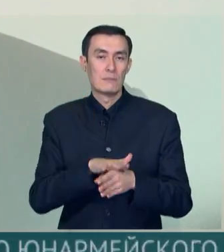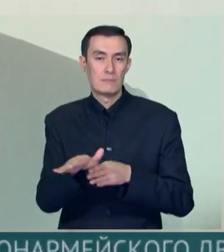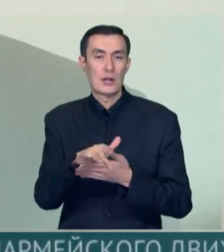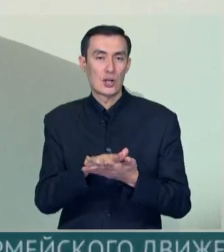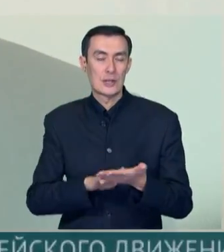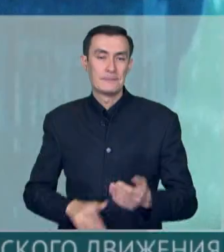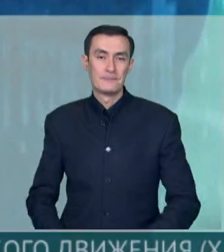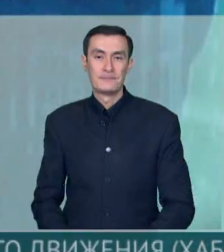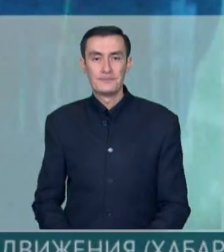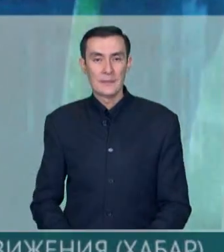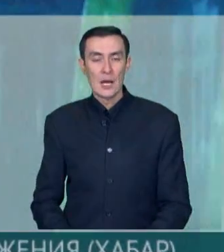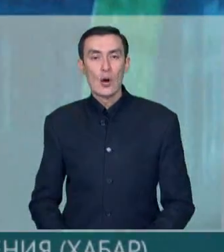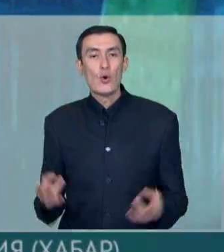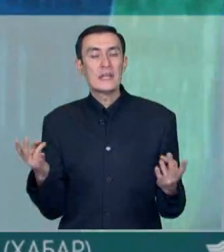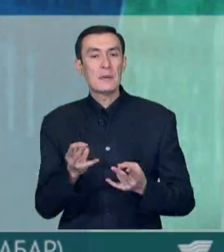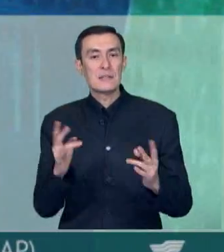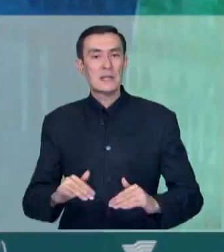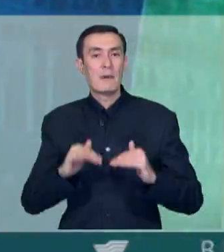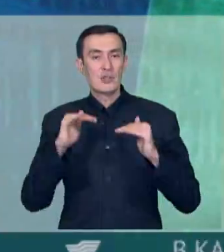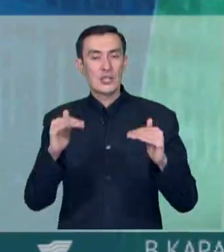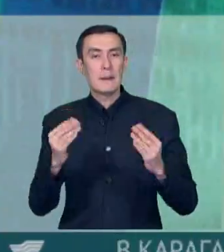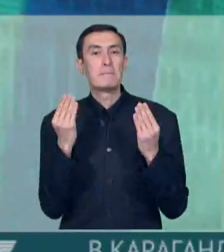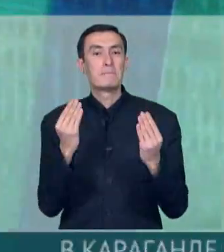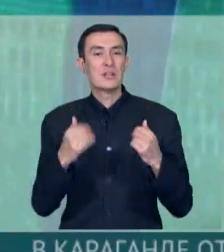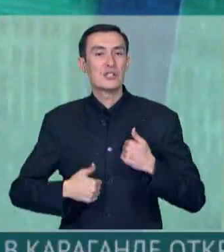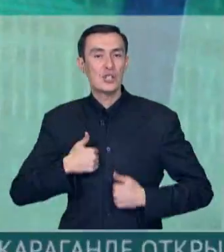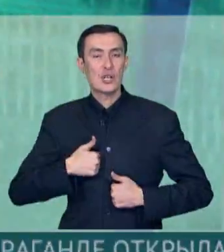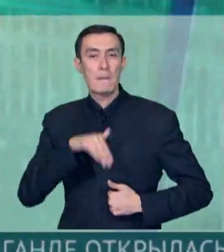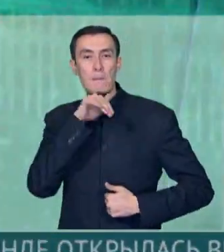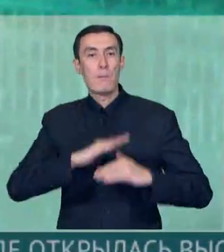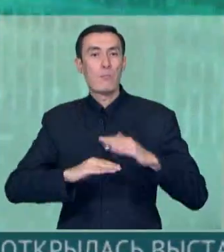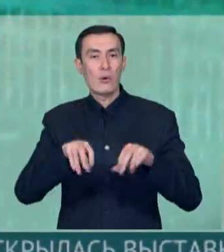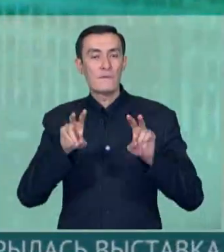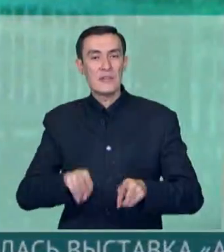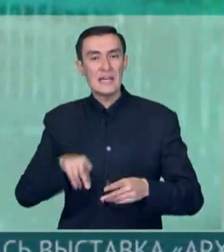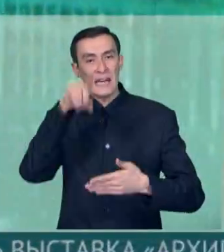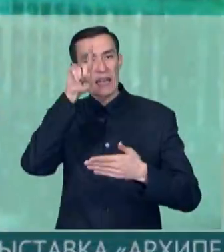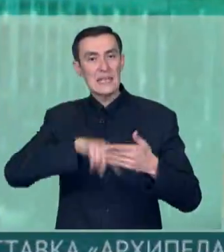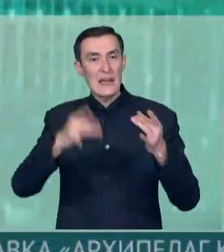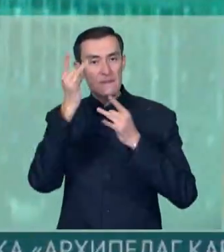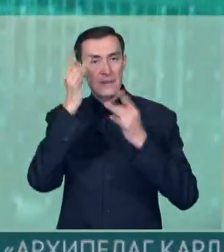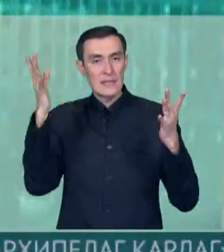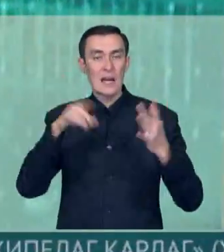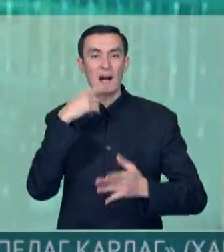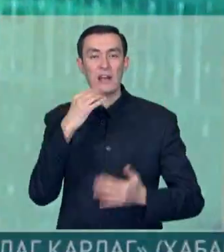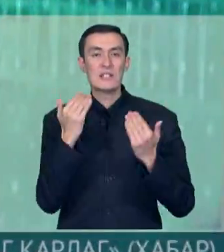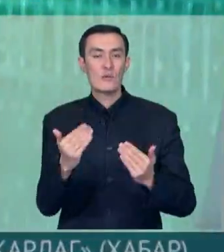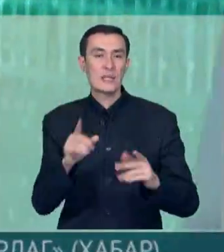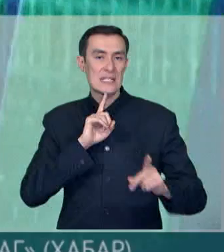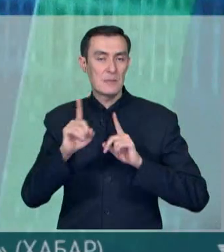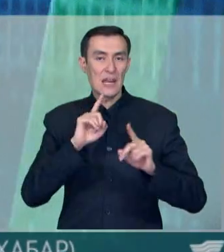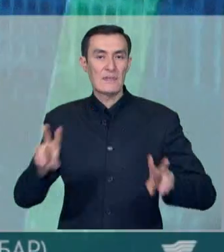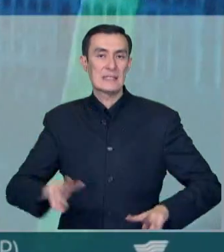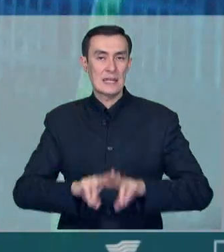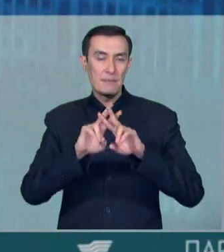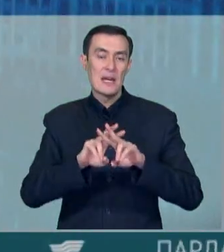продолжены. О необходимости повышения престижа профессии в области религиоведения говорили сегодня на семинаре в